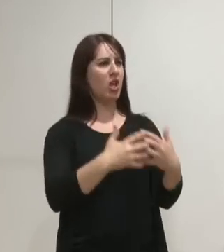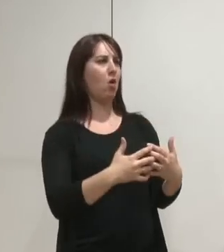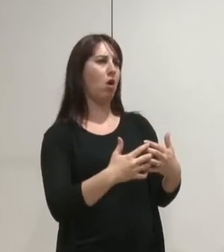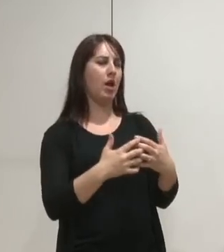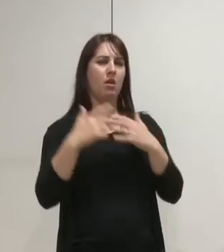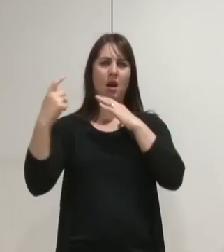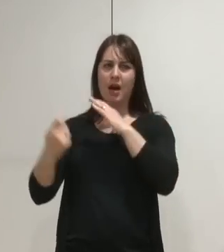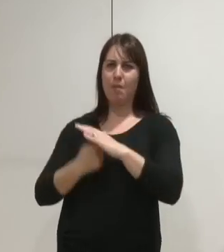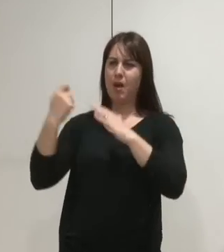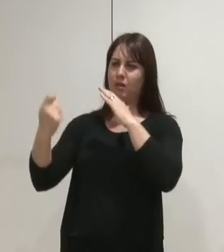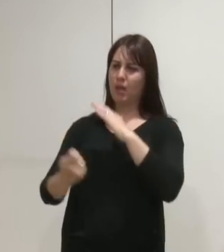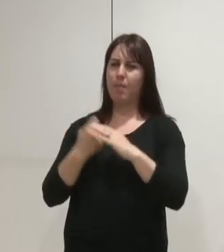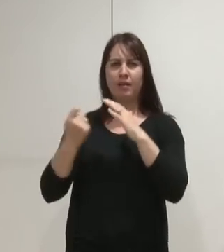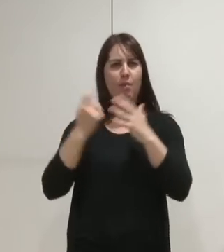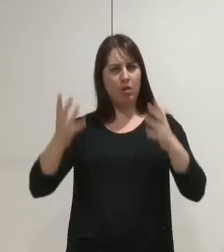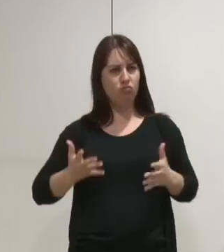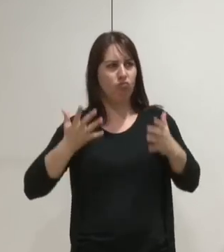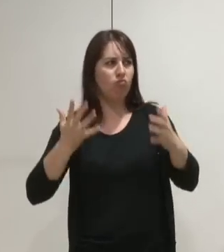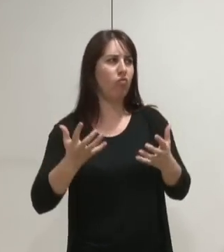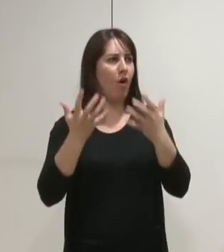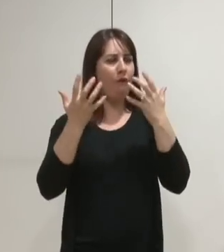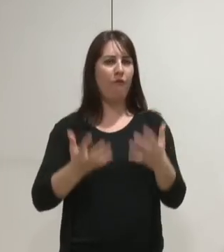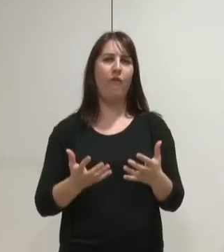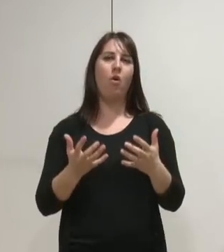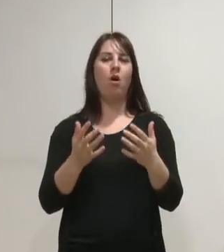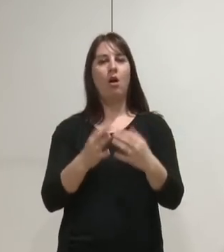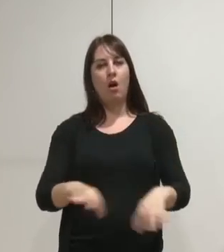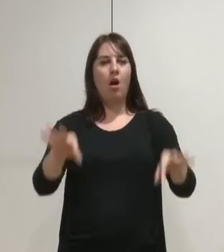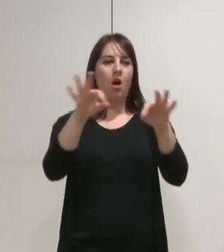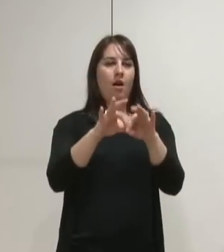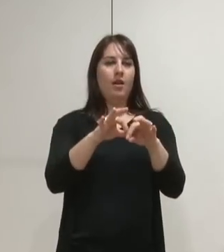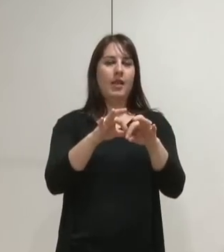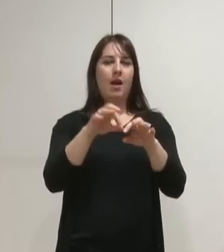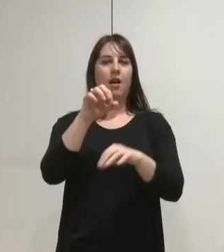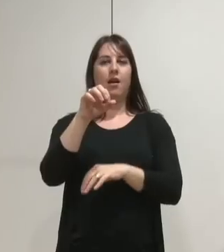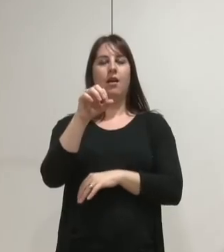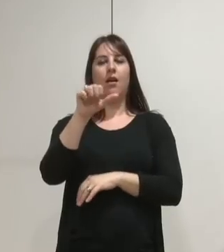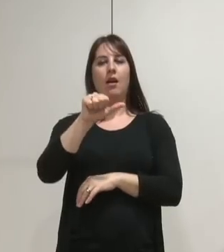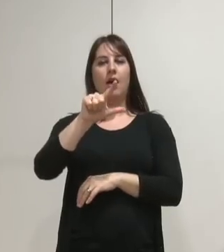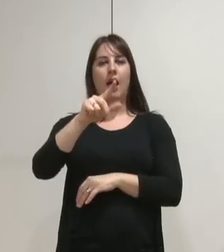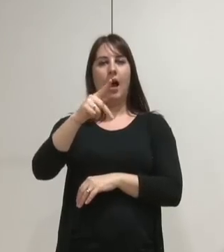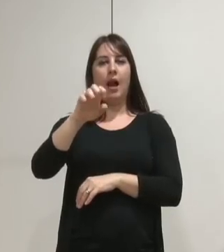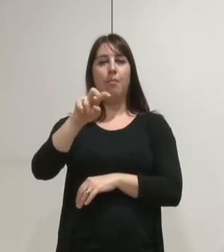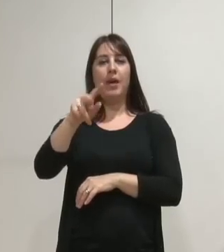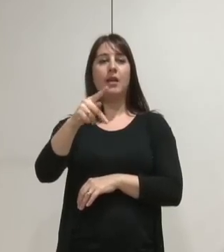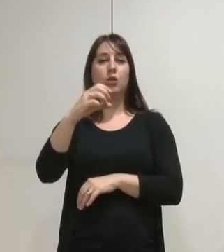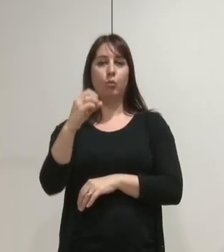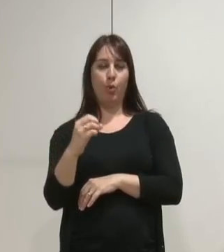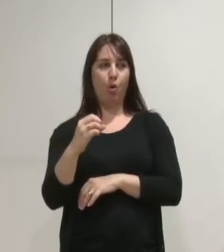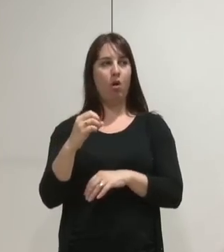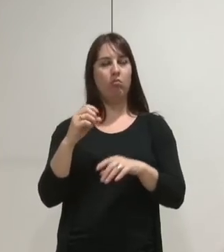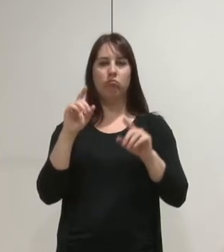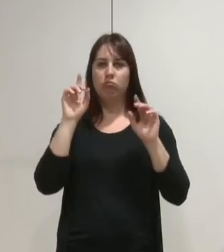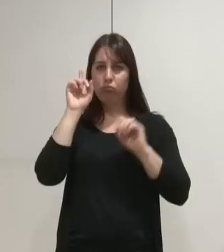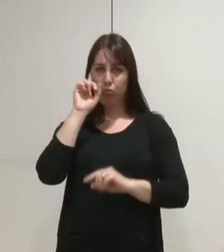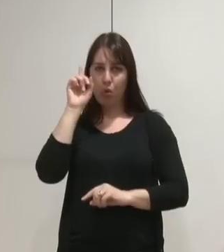notre engagement en faveur du maintien de l'activité de l'équipement alpexo cet engagement c'est notamment manifesté par d'important soutiens financiers